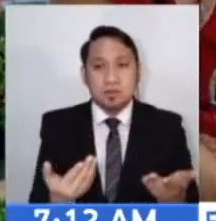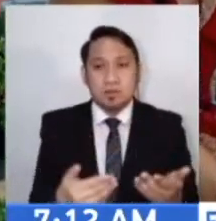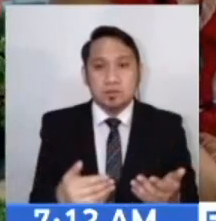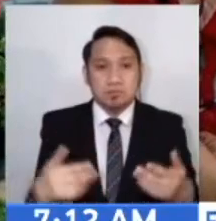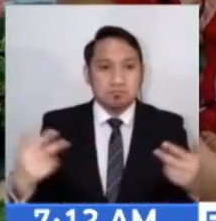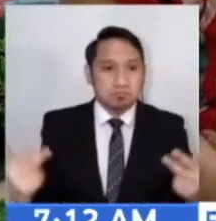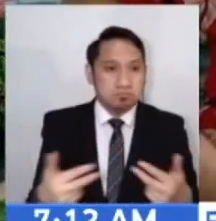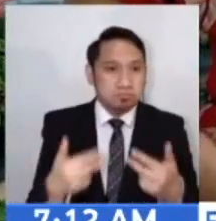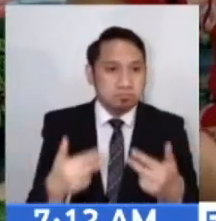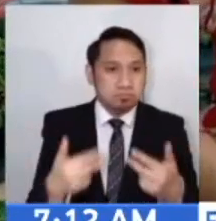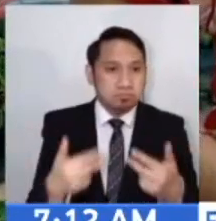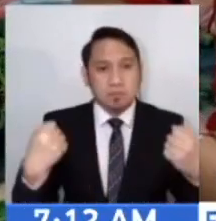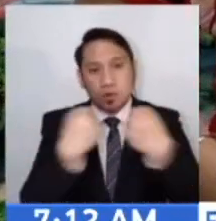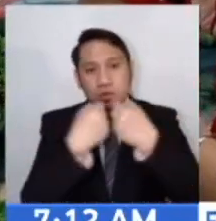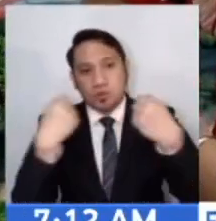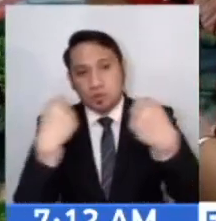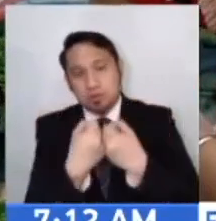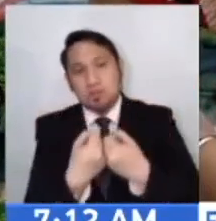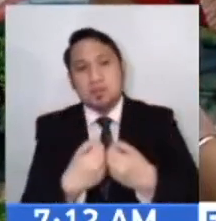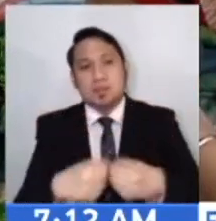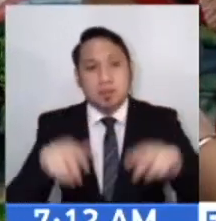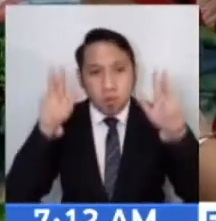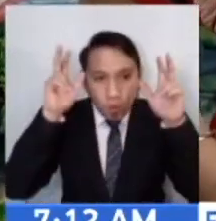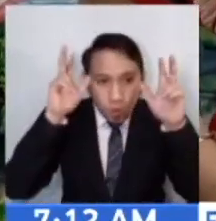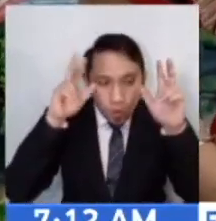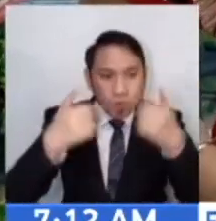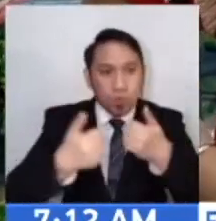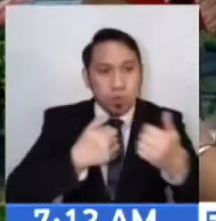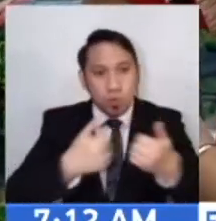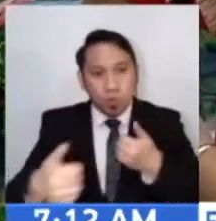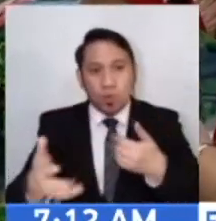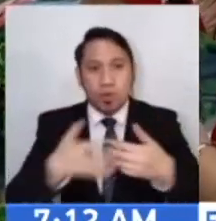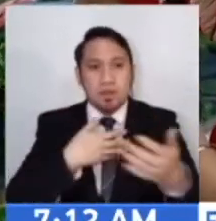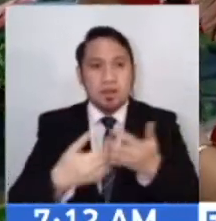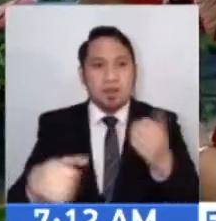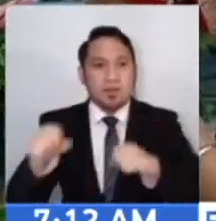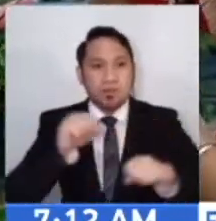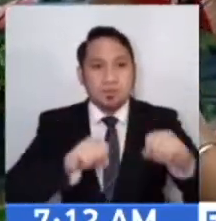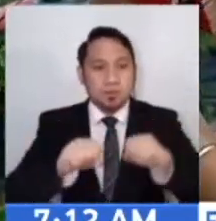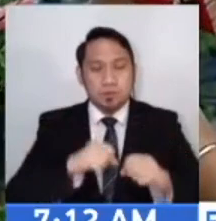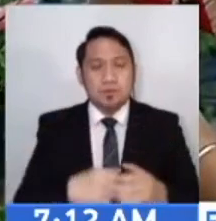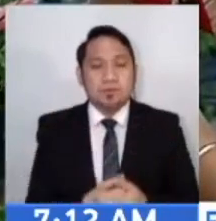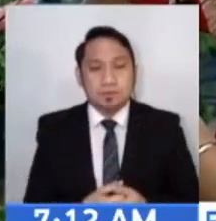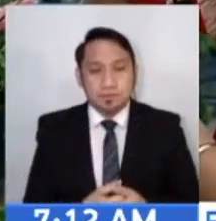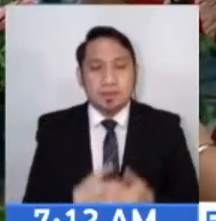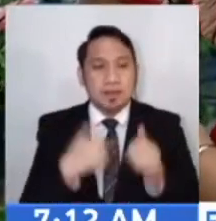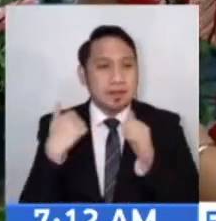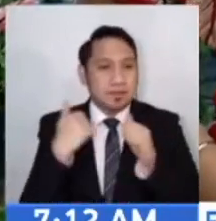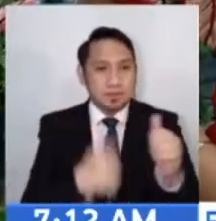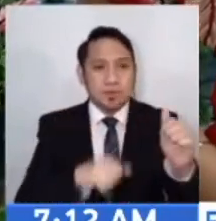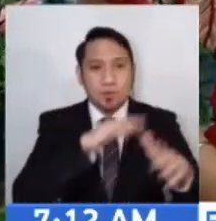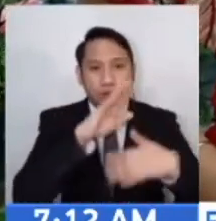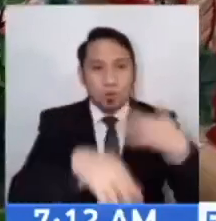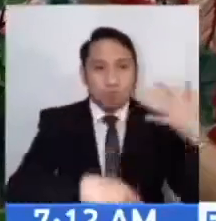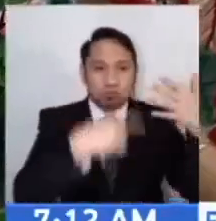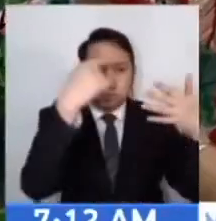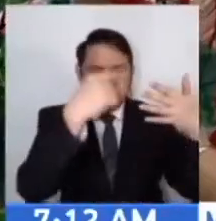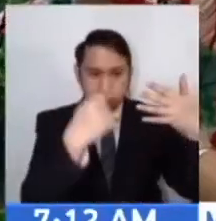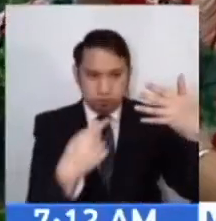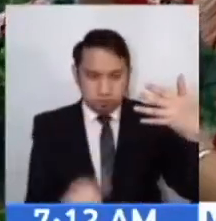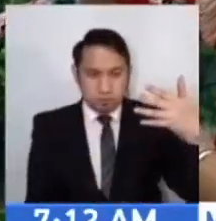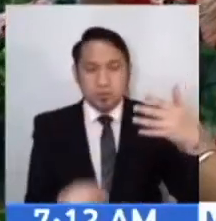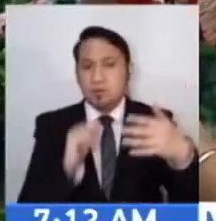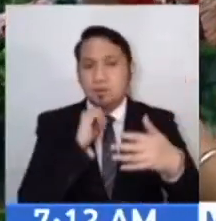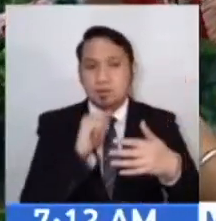boxing, karera ng kabayo o anumang sports na tulad nito. Sundin po ang lahat ng alituntunin para hindi po maparusahan